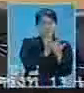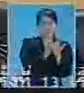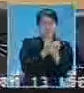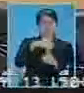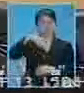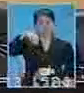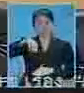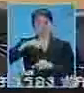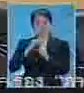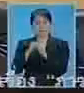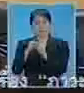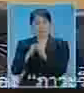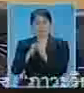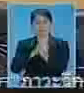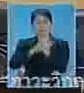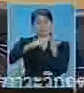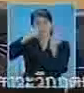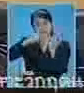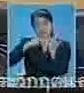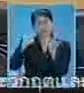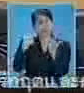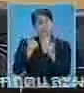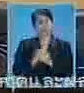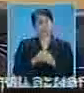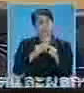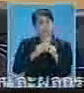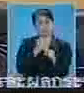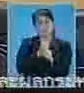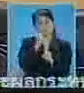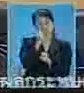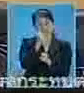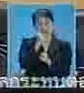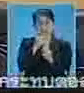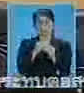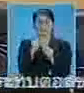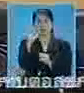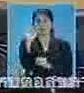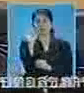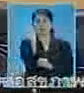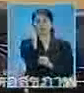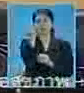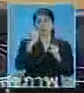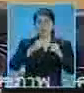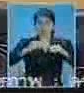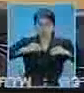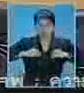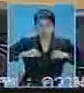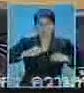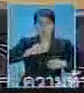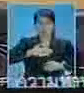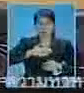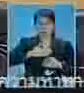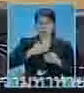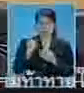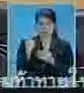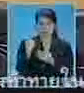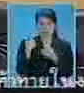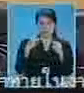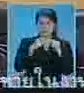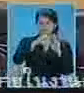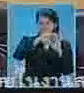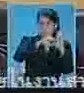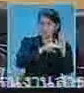ทยประสบความสำเร็จและก็เป็นที่ยอมรับในสากลโลกนะครับว่าเรามีจุดยืนที่ชัดเจนในเรื่องนี้ไม่